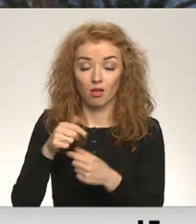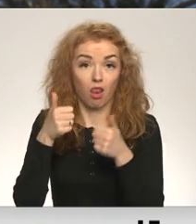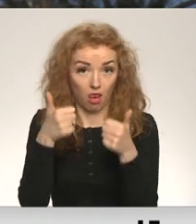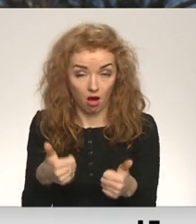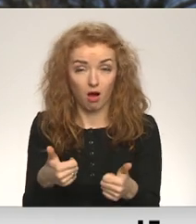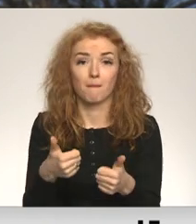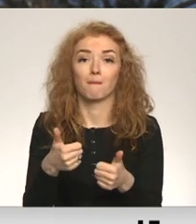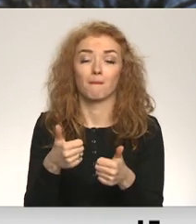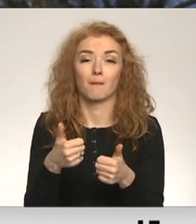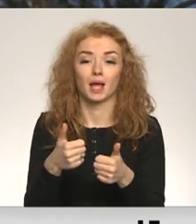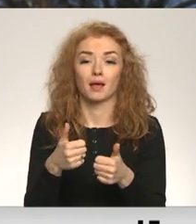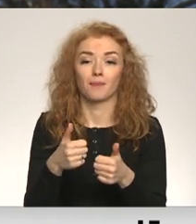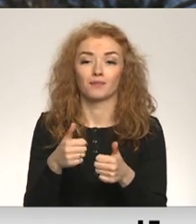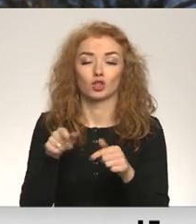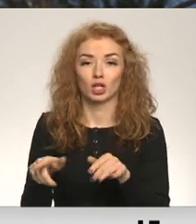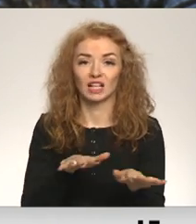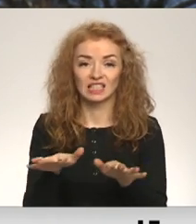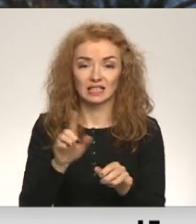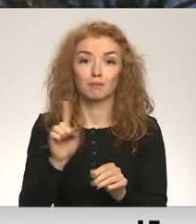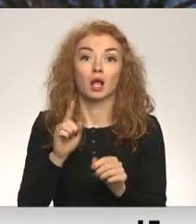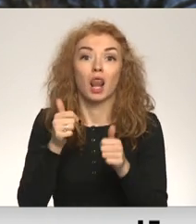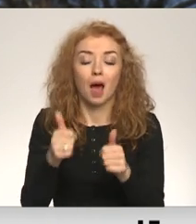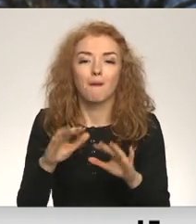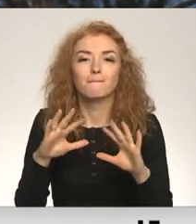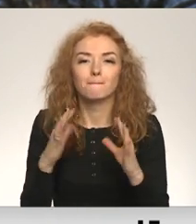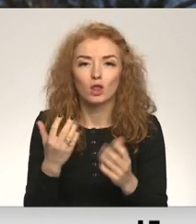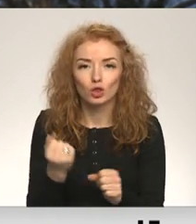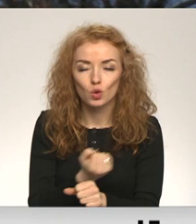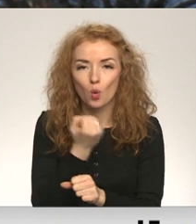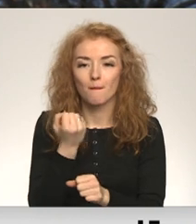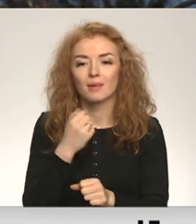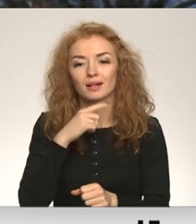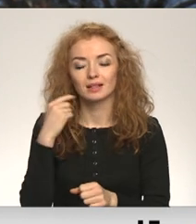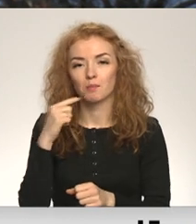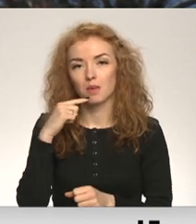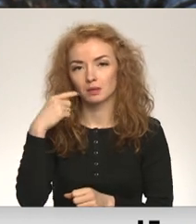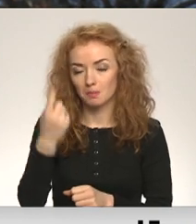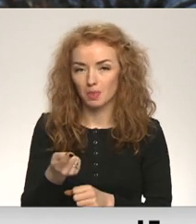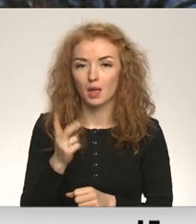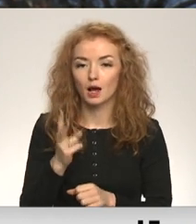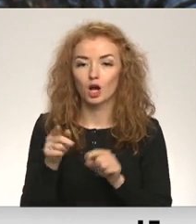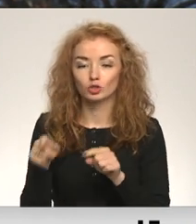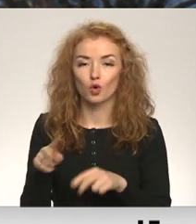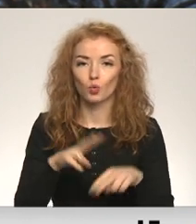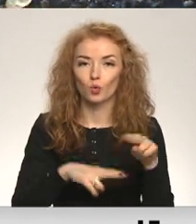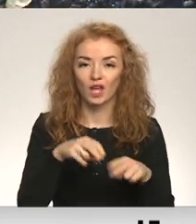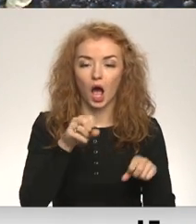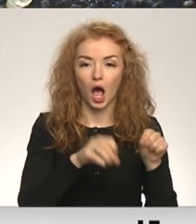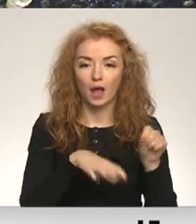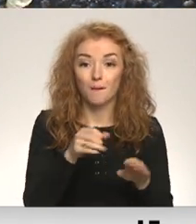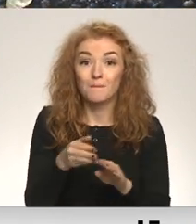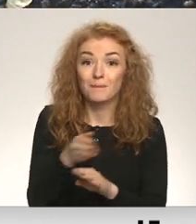un šī te rīcība ir veicināma, tomēr gribētos uzsvērt, kā šo te būvniecības atkritumus,